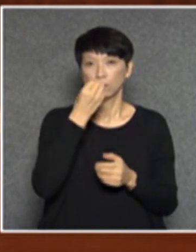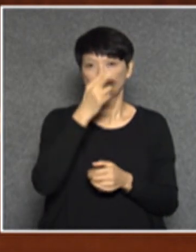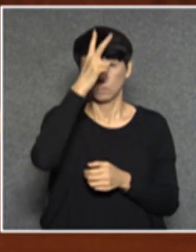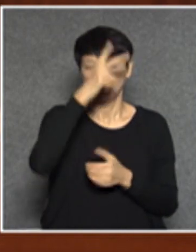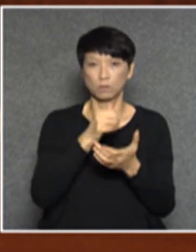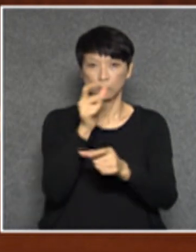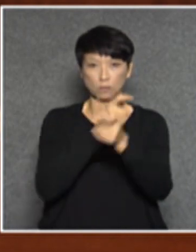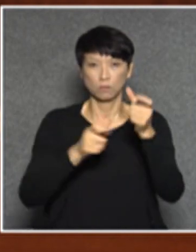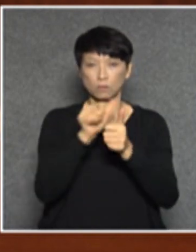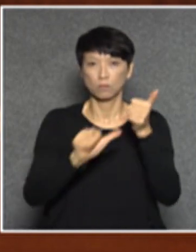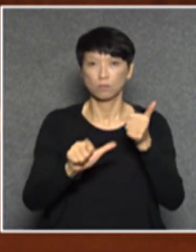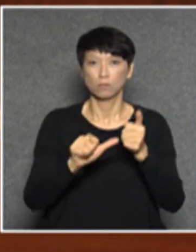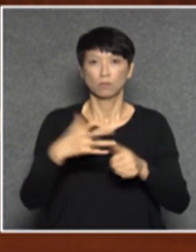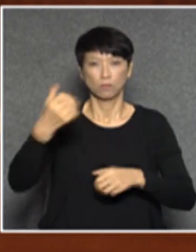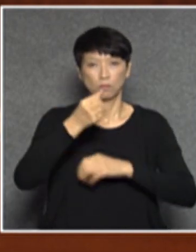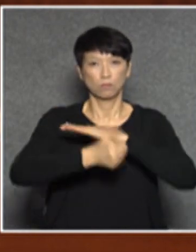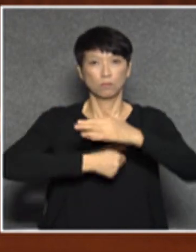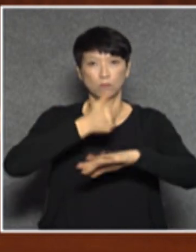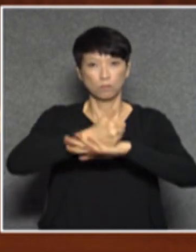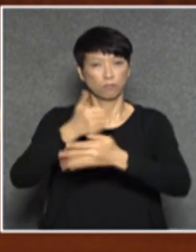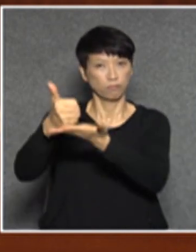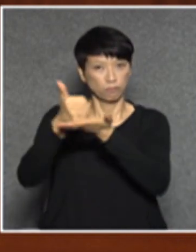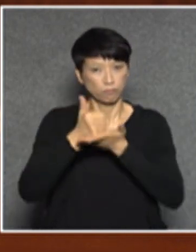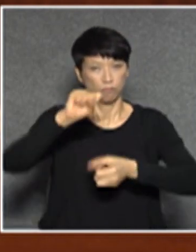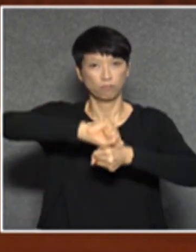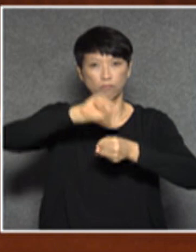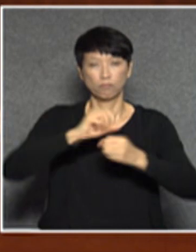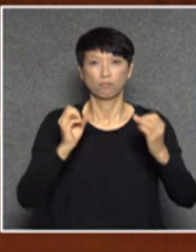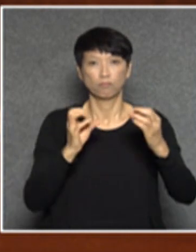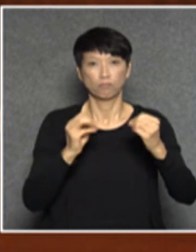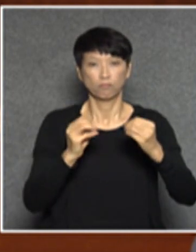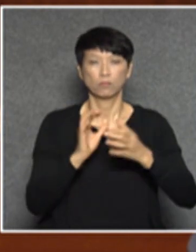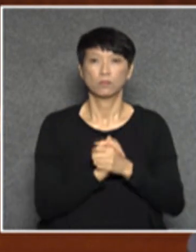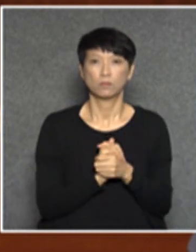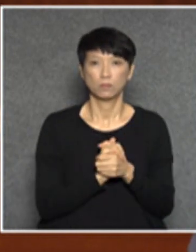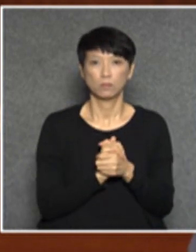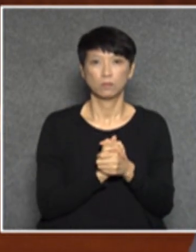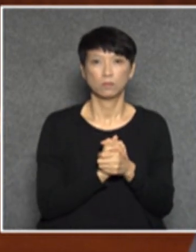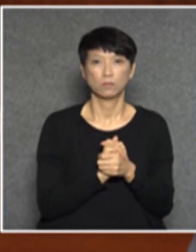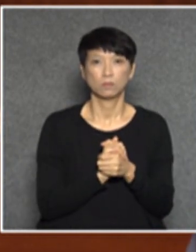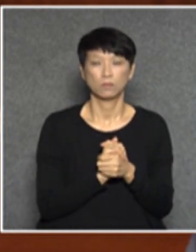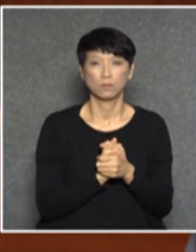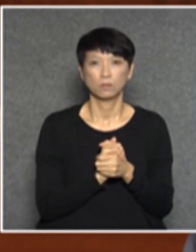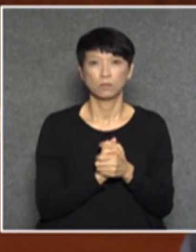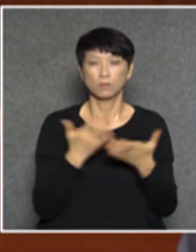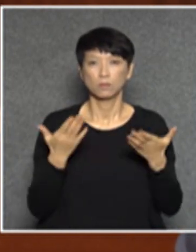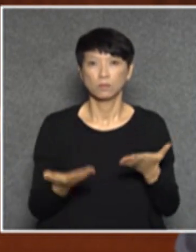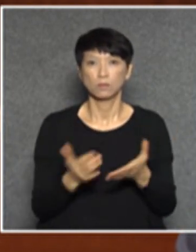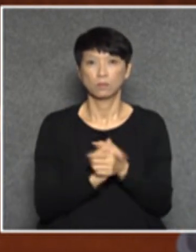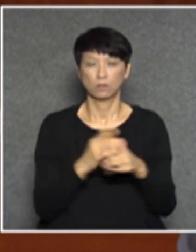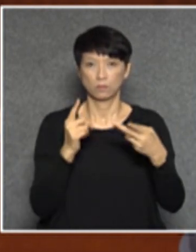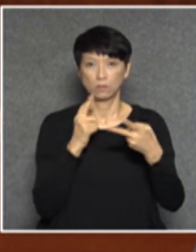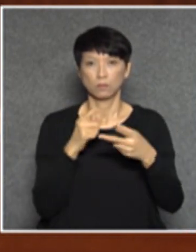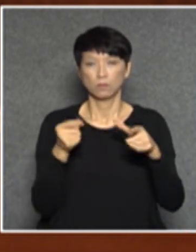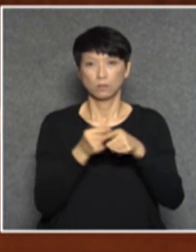員會主席加開會議。拉布的其中一個明顯影響是工務工程造價